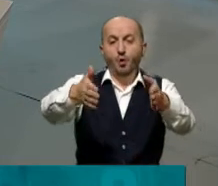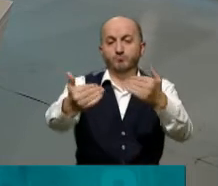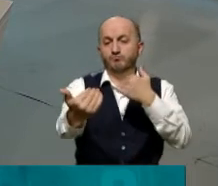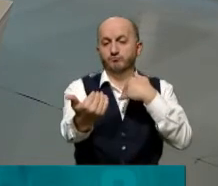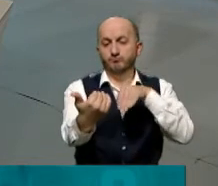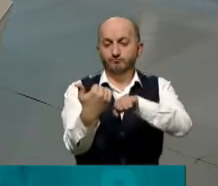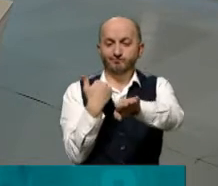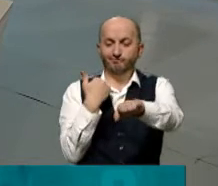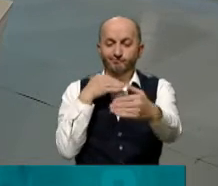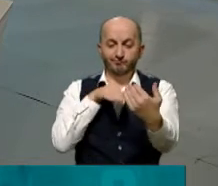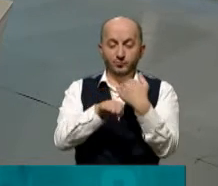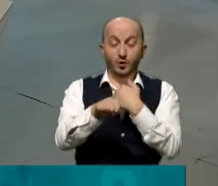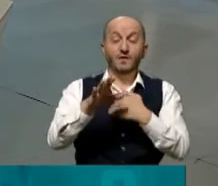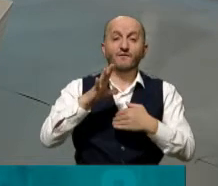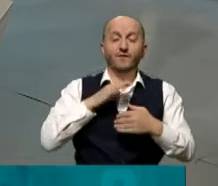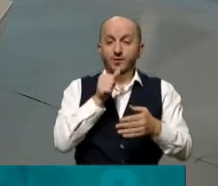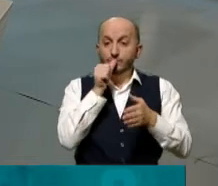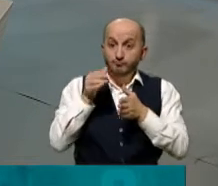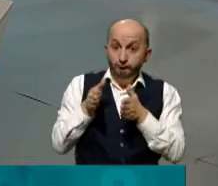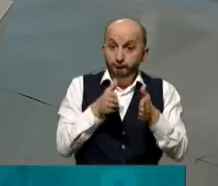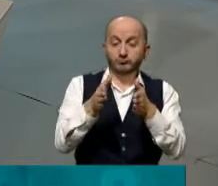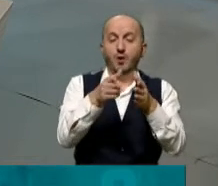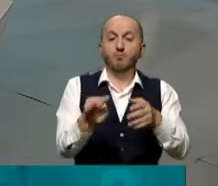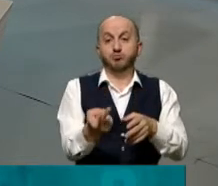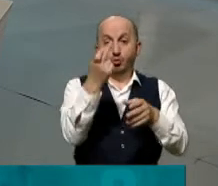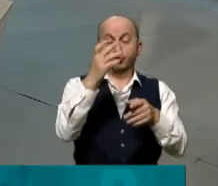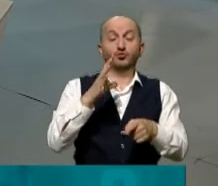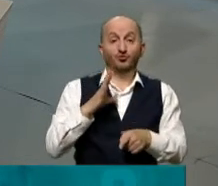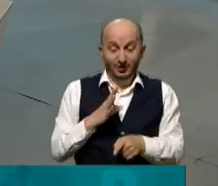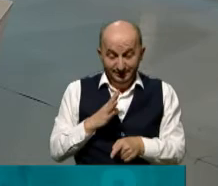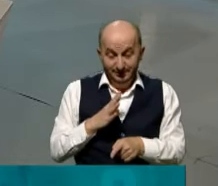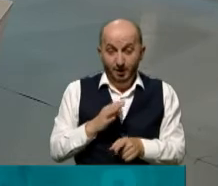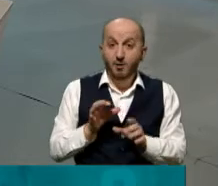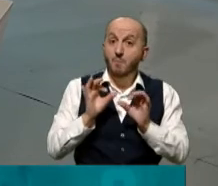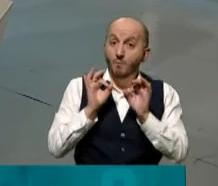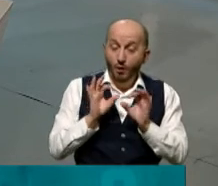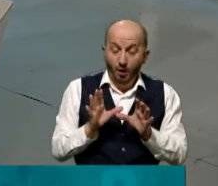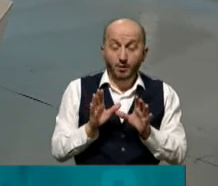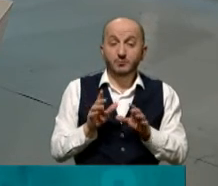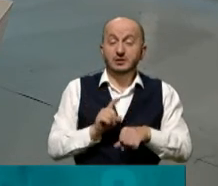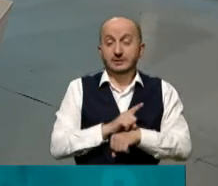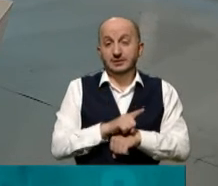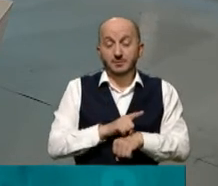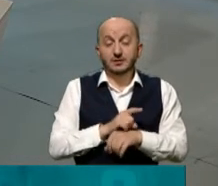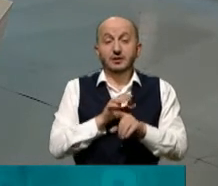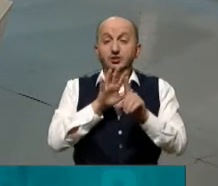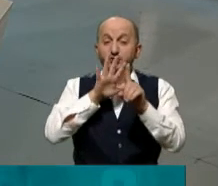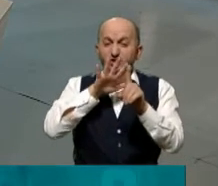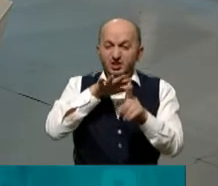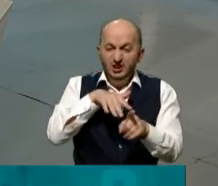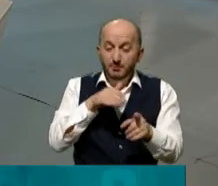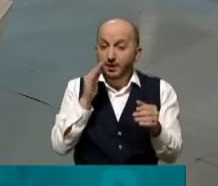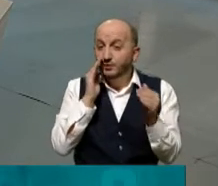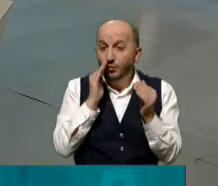veya işte genel bir nehir akacak kadar bir boşluk varsa böyle bir durumlarda cemaate